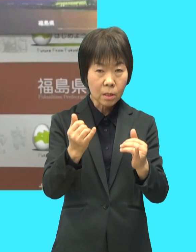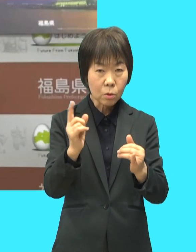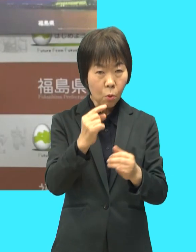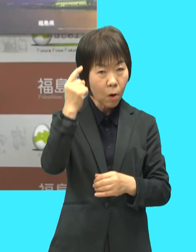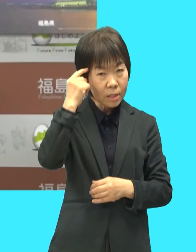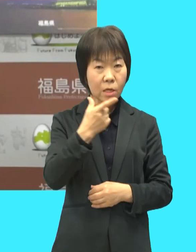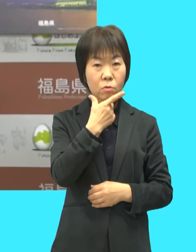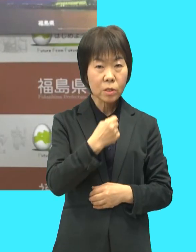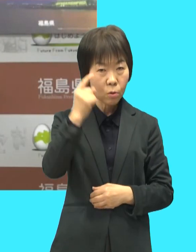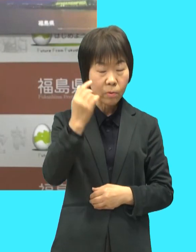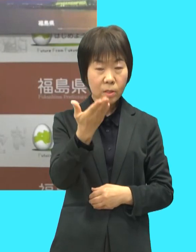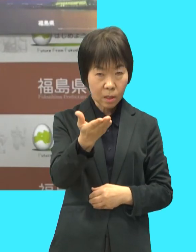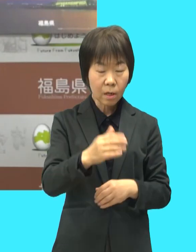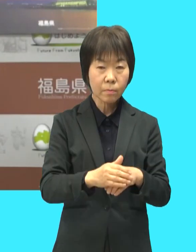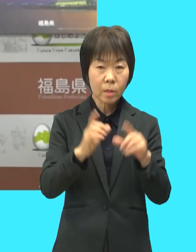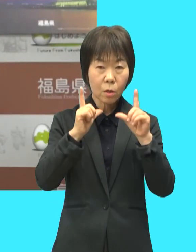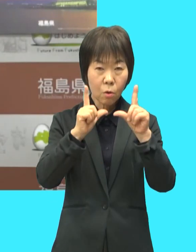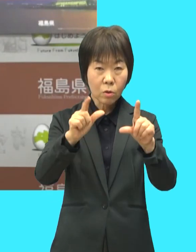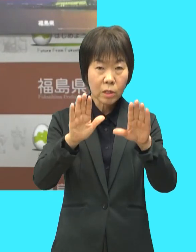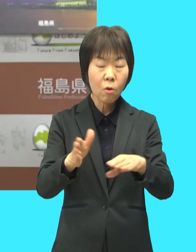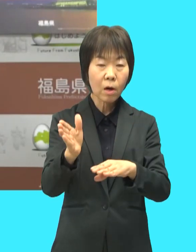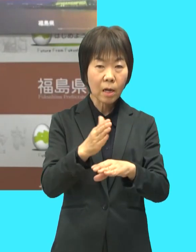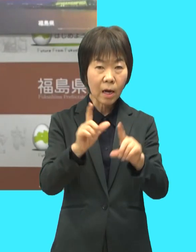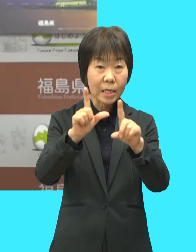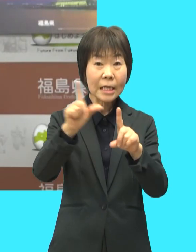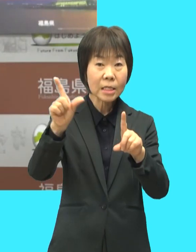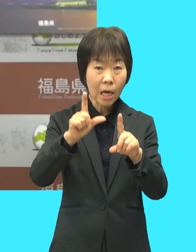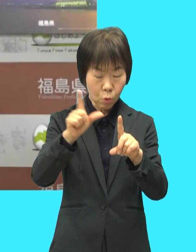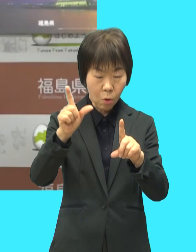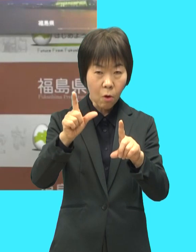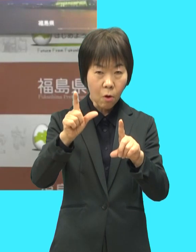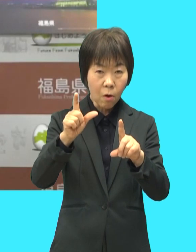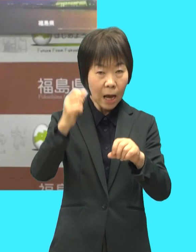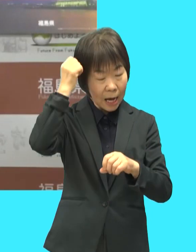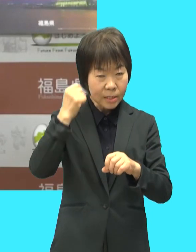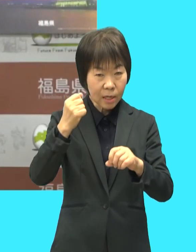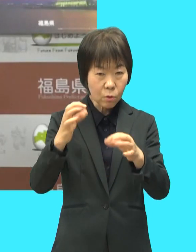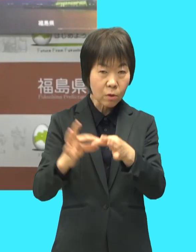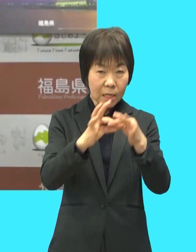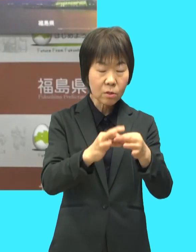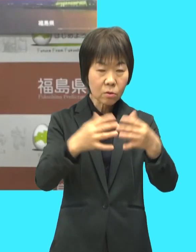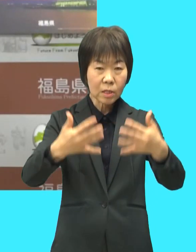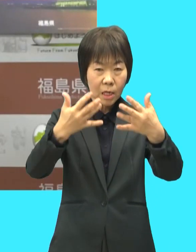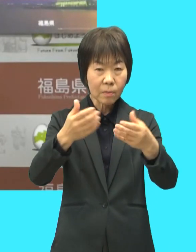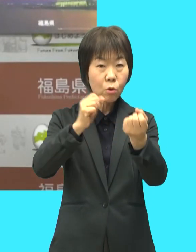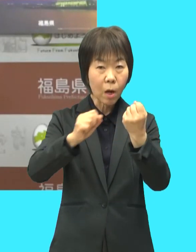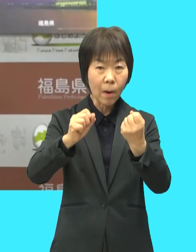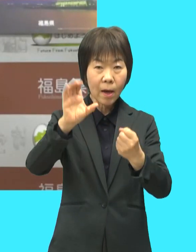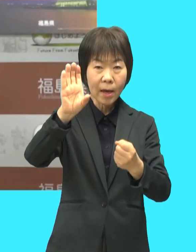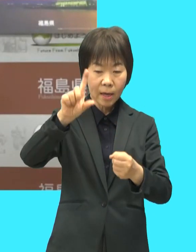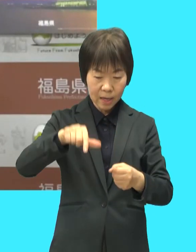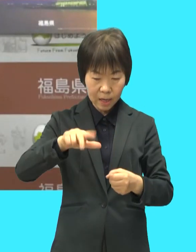感じてほしいか、お願いします。 本日から NHK の朝の連続テレビドラマエールがスタートし